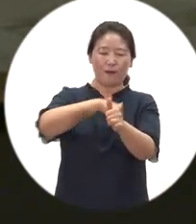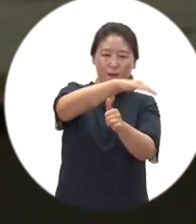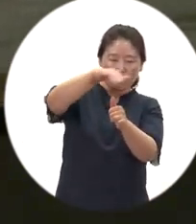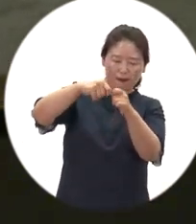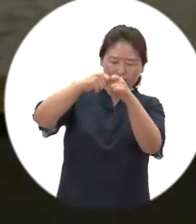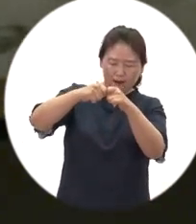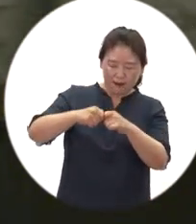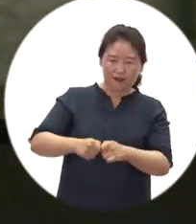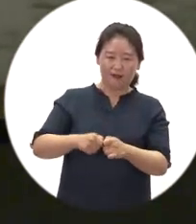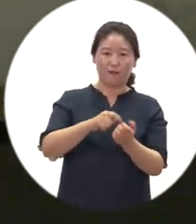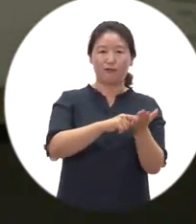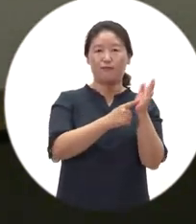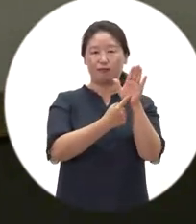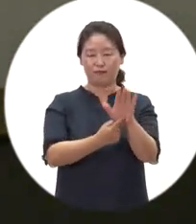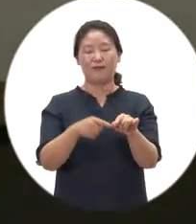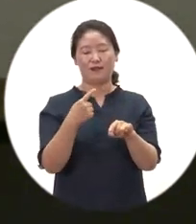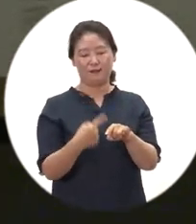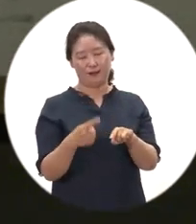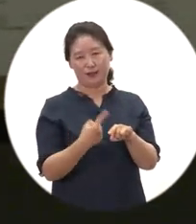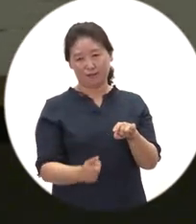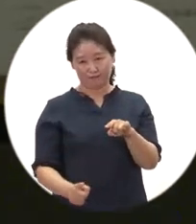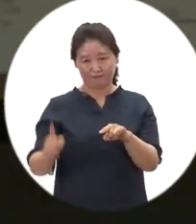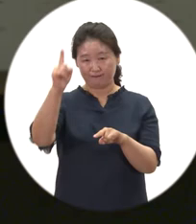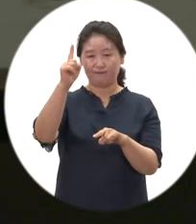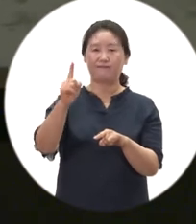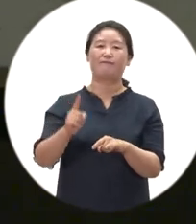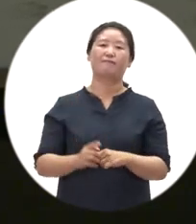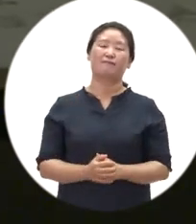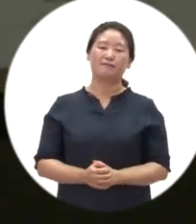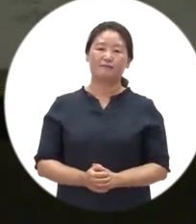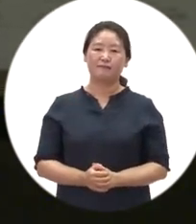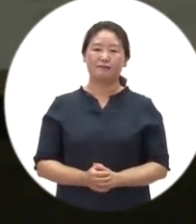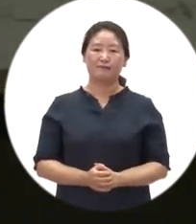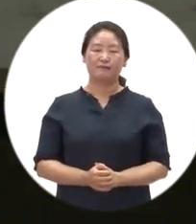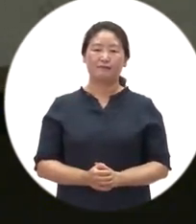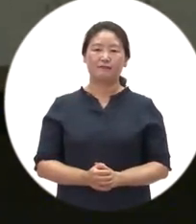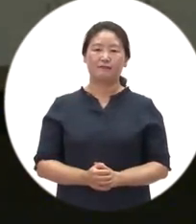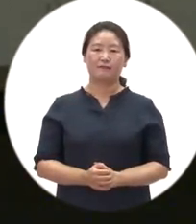모습을 매우 세밀하게 묘사하고 있어 작품적으로도 높은 가치를 평가받고 있습니다.